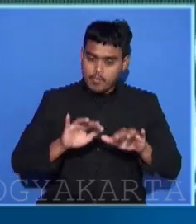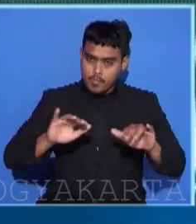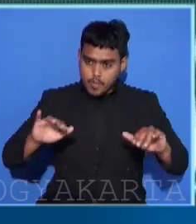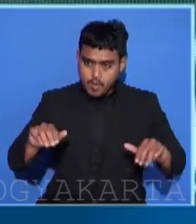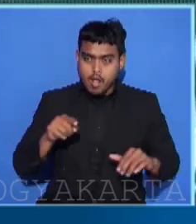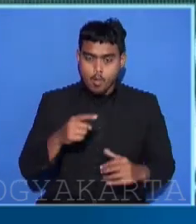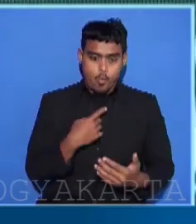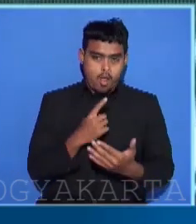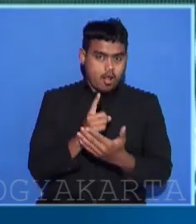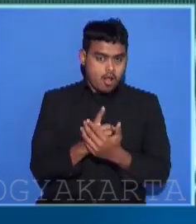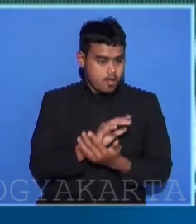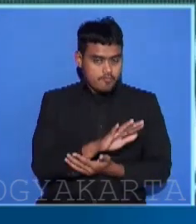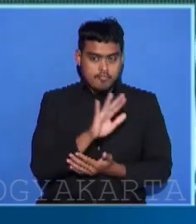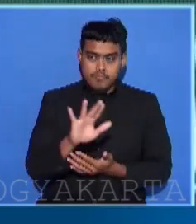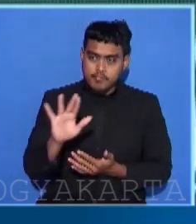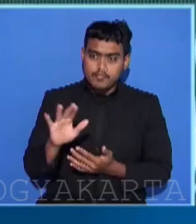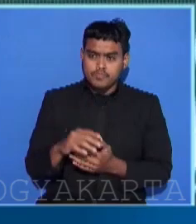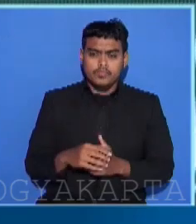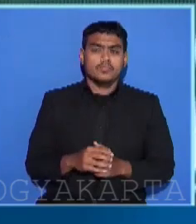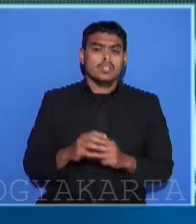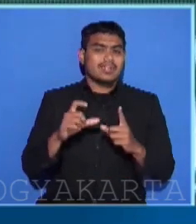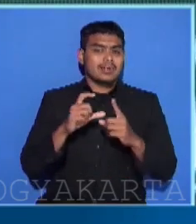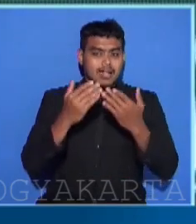dan itu bagian dari demokrasi, namun